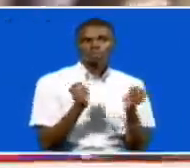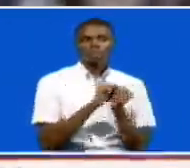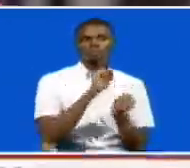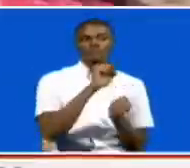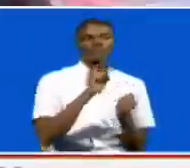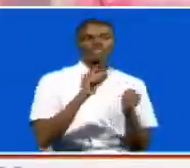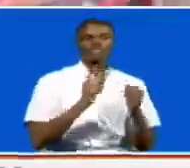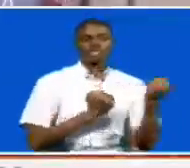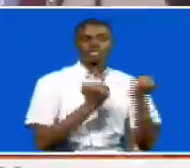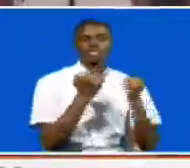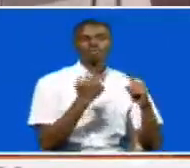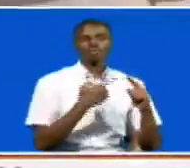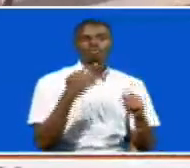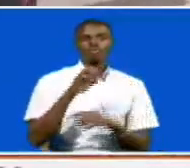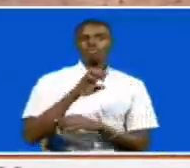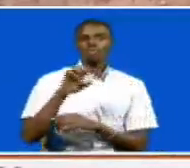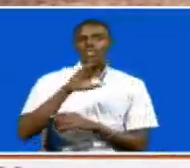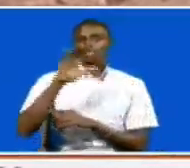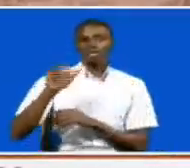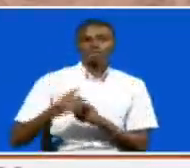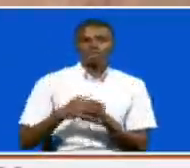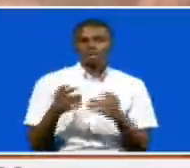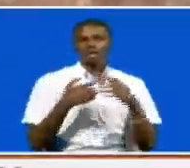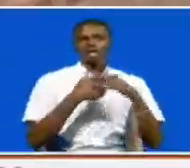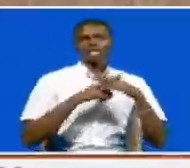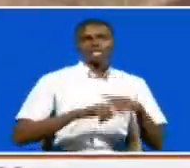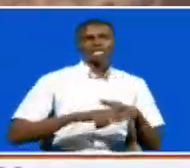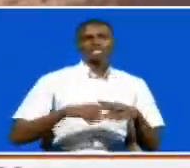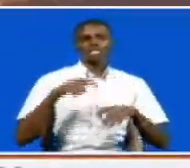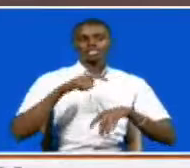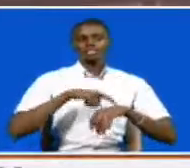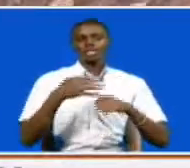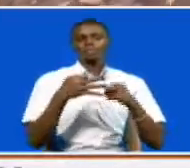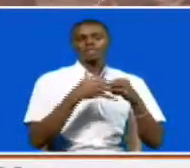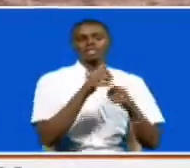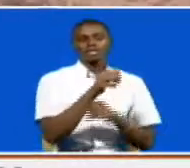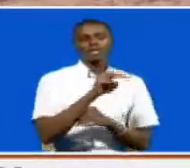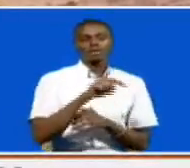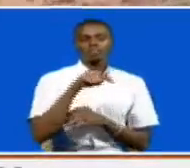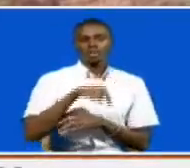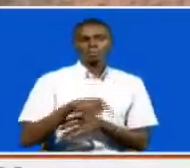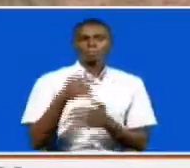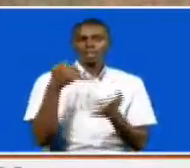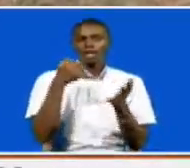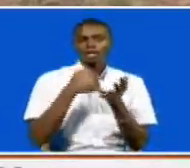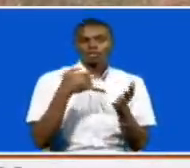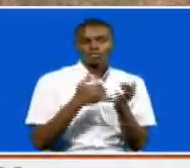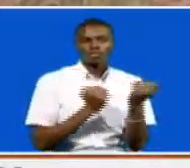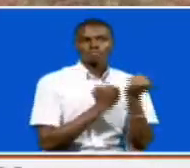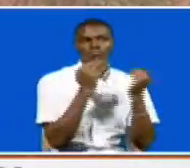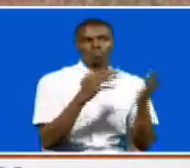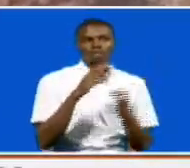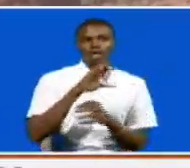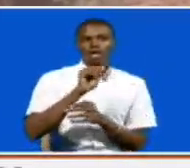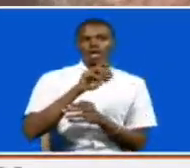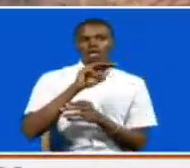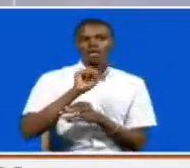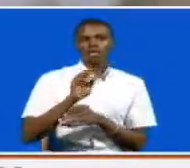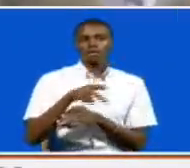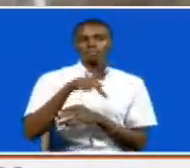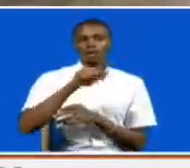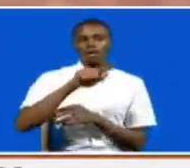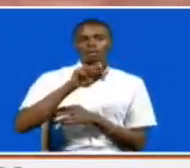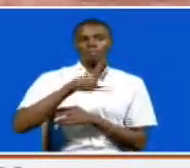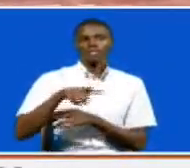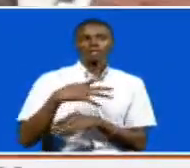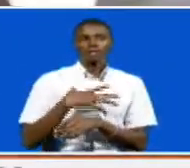15 kutoka eneo la Afrika Mashariki. Yalianza rasmi saa 2 asubuhi hii leo. Miongoni mwa madereva hao ni Karan Patel, Darren Mirandi na